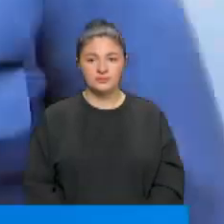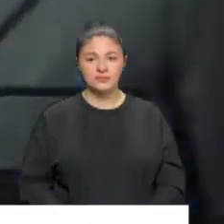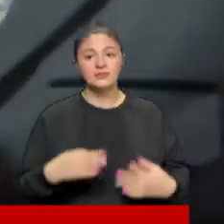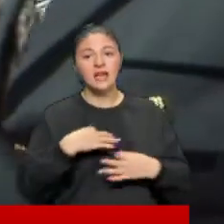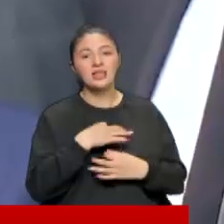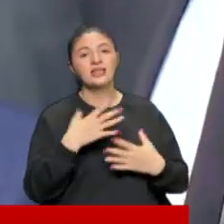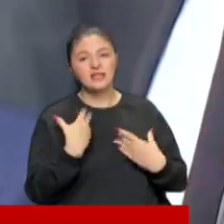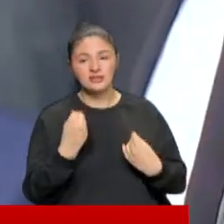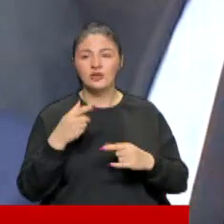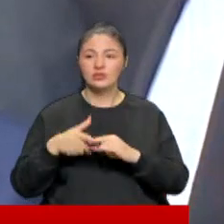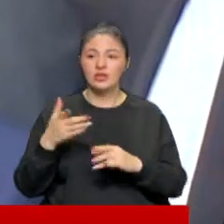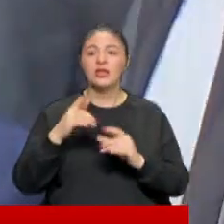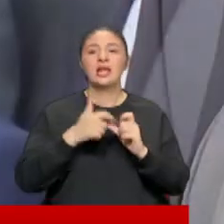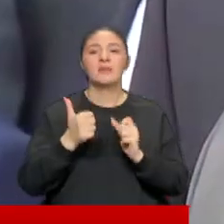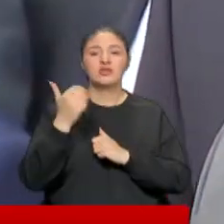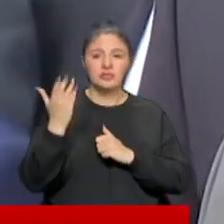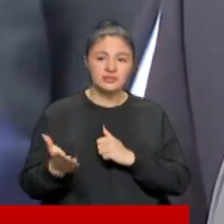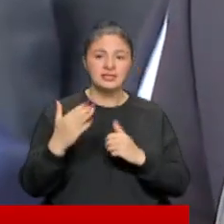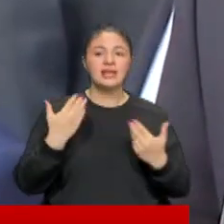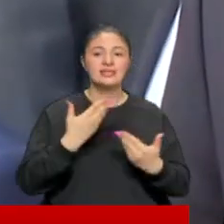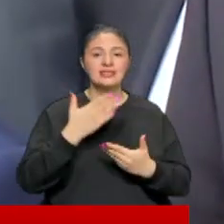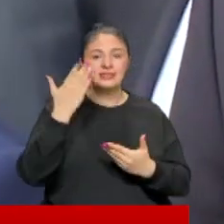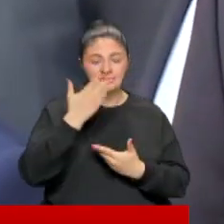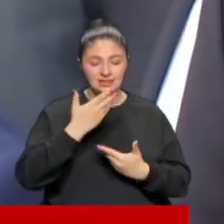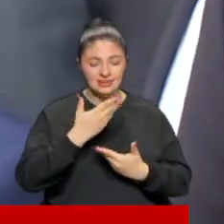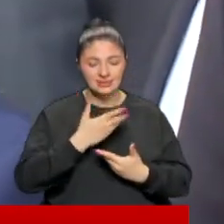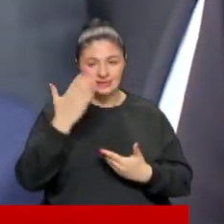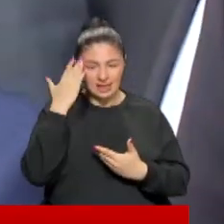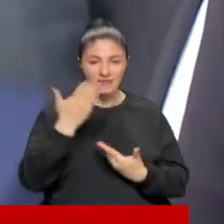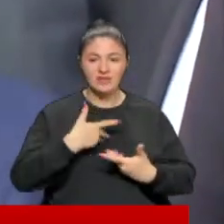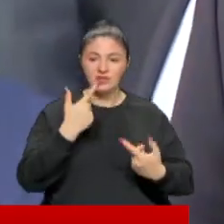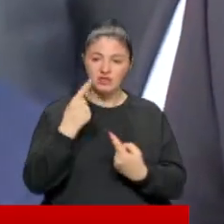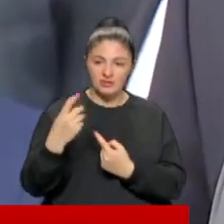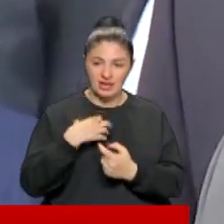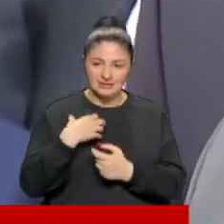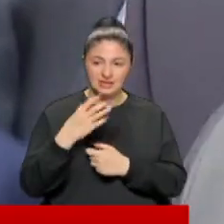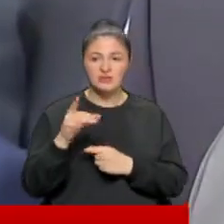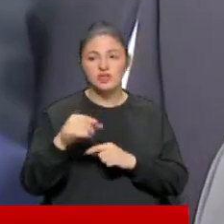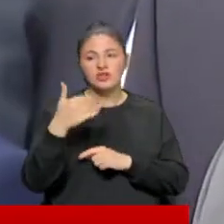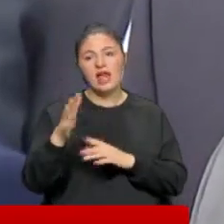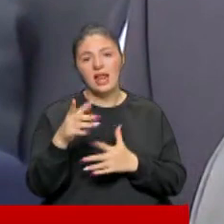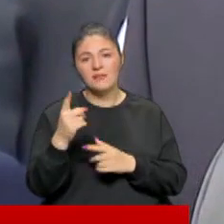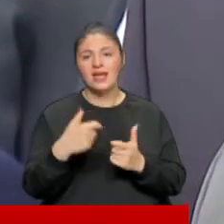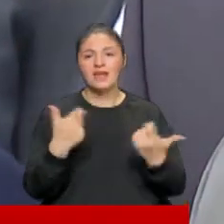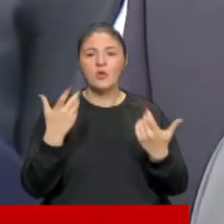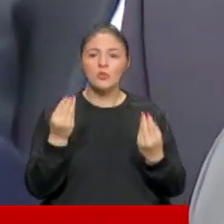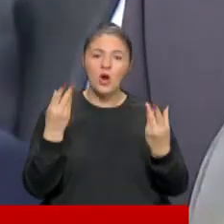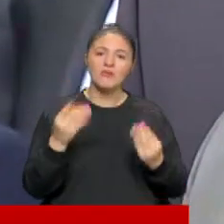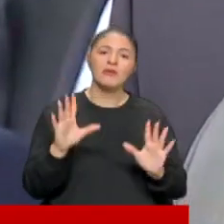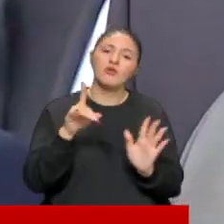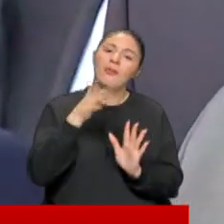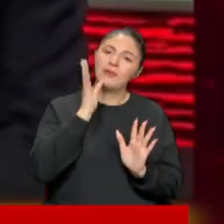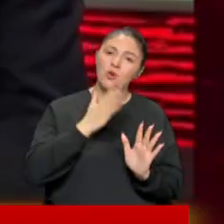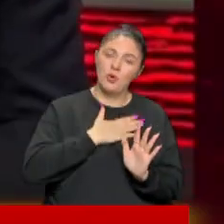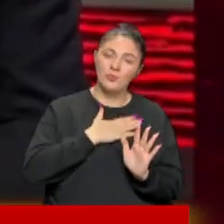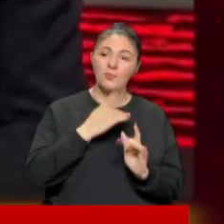g Sağ ol genel başkanımızın Selam ve sevgilerini ilettim kendisine bundan sonrasın herhalde bir gelişme Olur mu olmaz mı onu